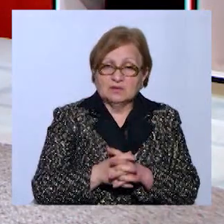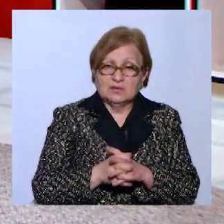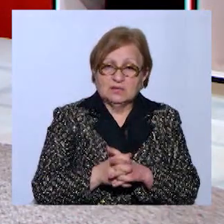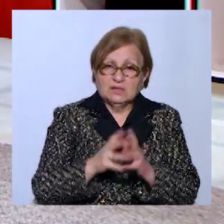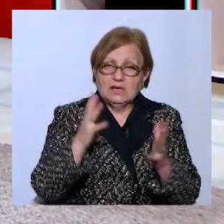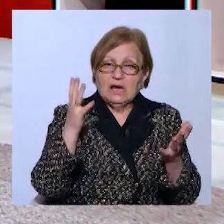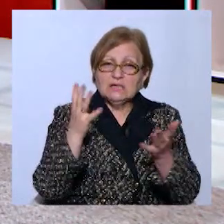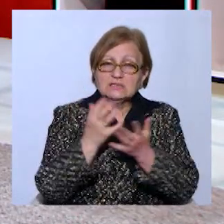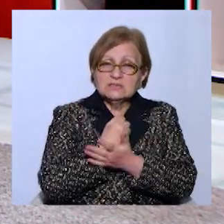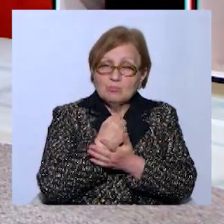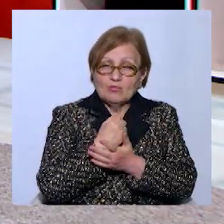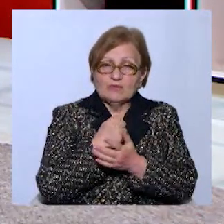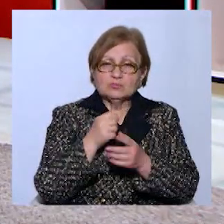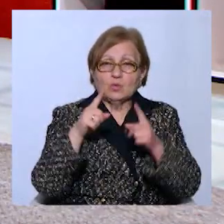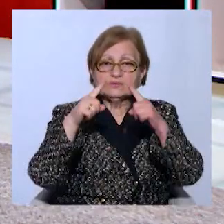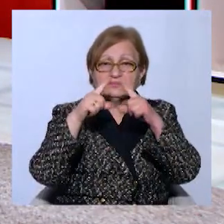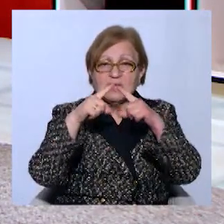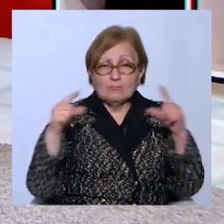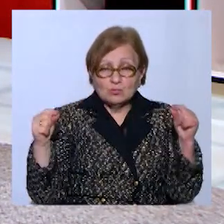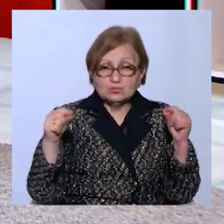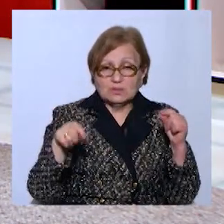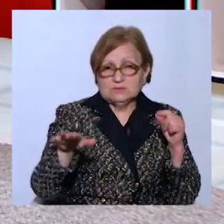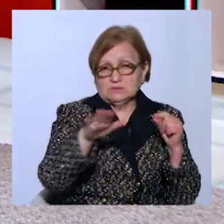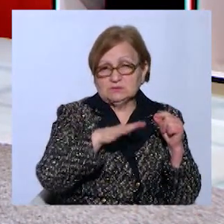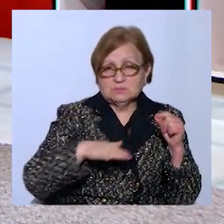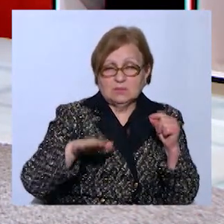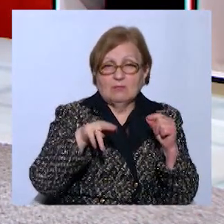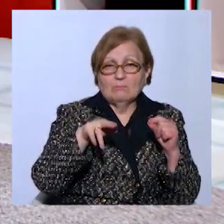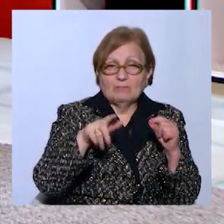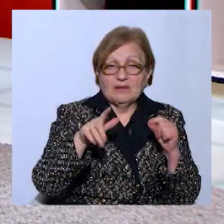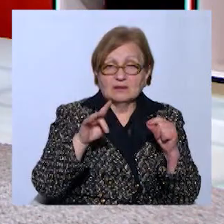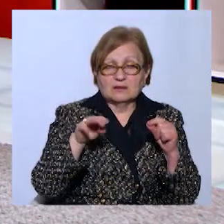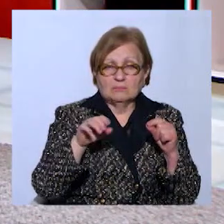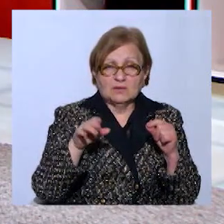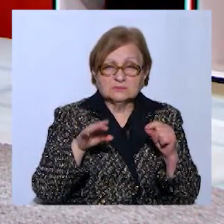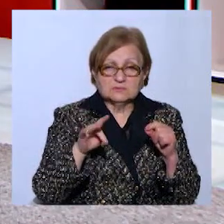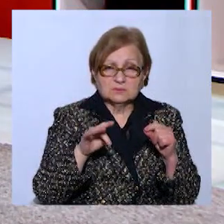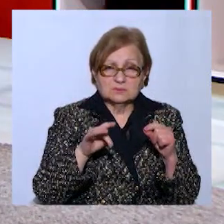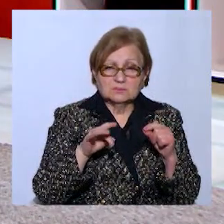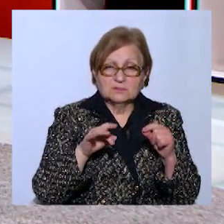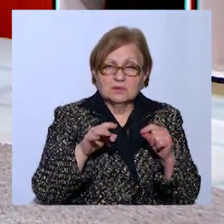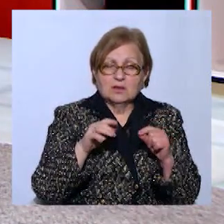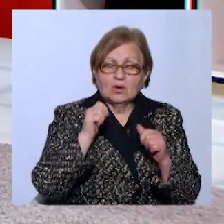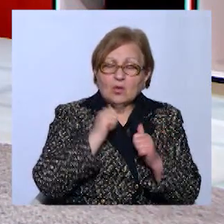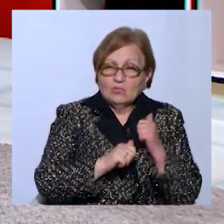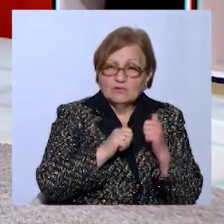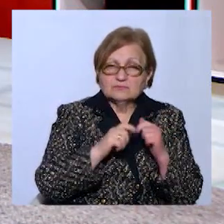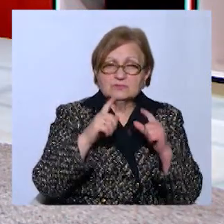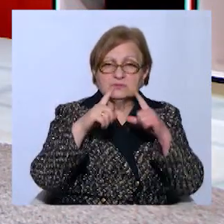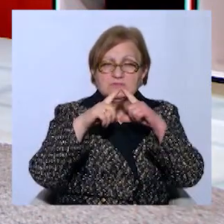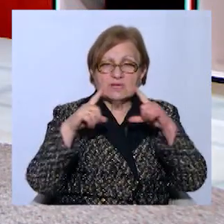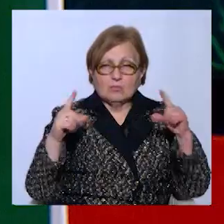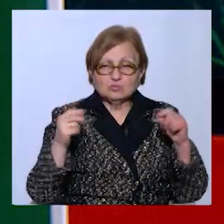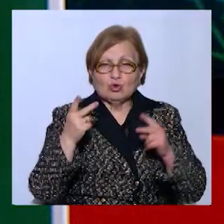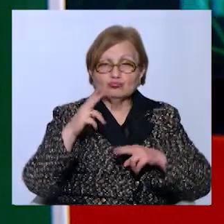იპოვეთ სამკუთხედის პერიმეტრიო. მე მოგიწოდებთ, რომ ყოველთვის სამკუთხედი ავაგოთ ხოლმე. იცით